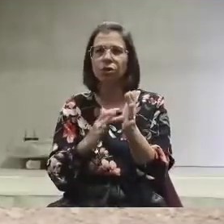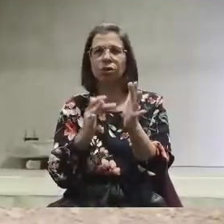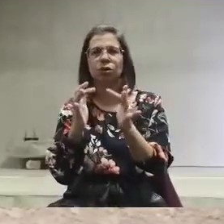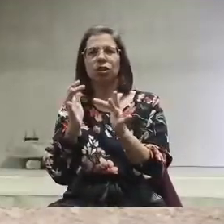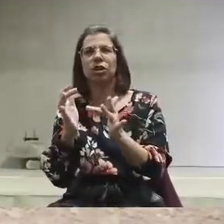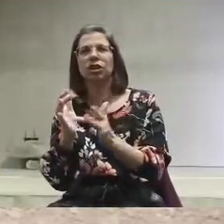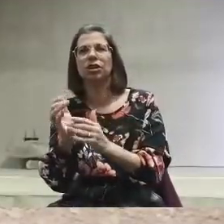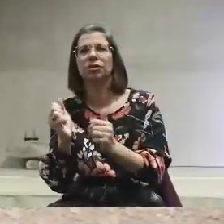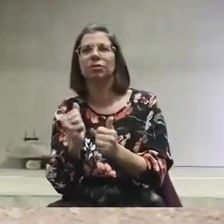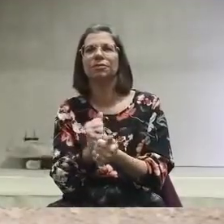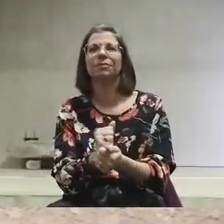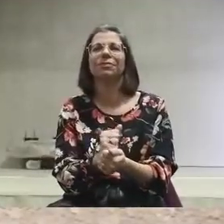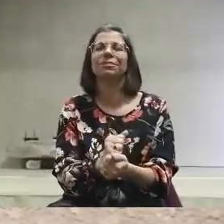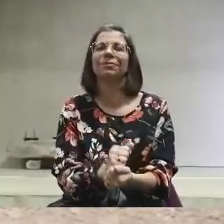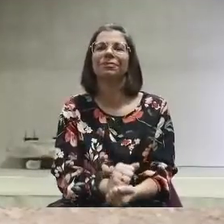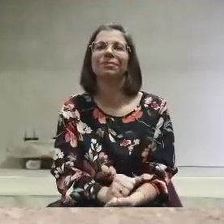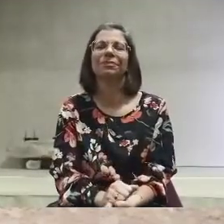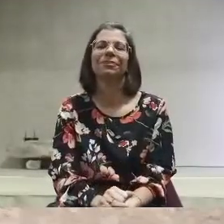le coupable est devenu innocent.